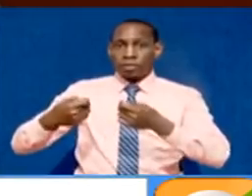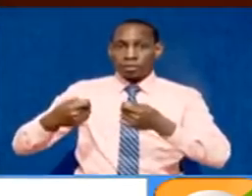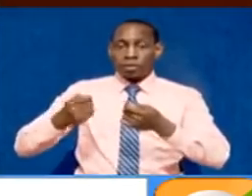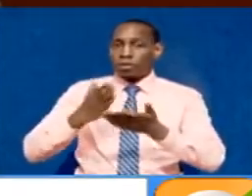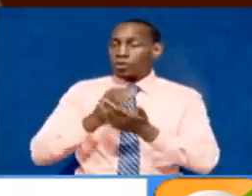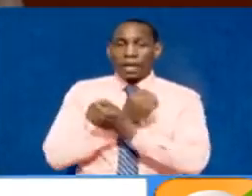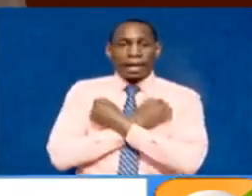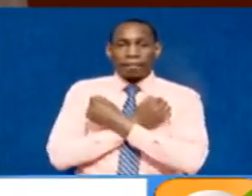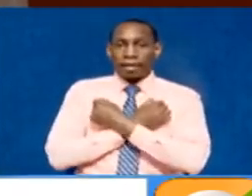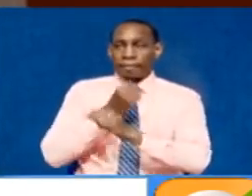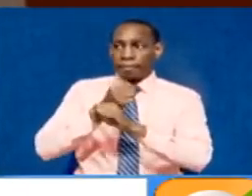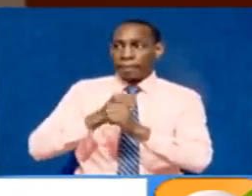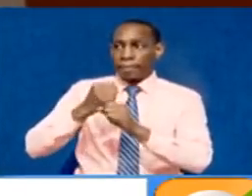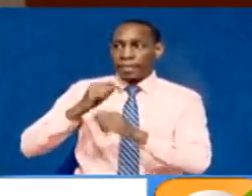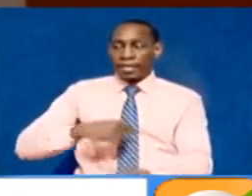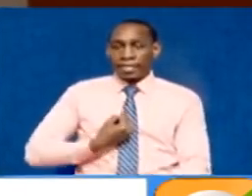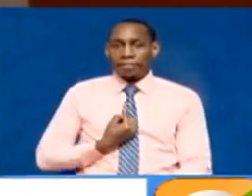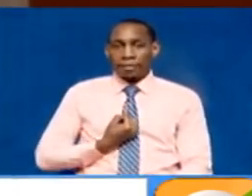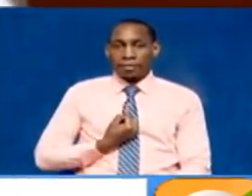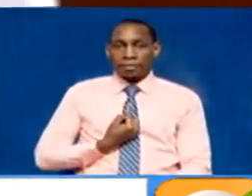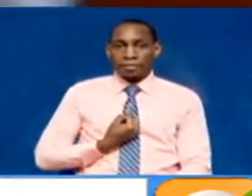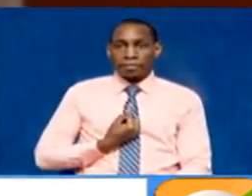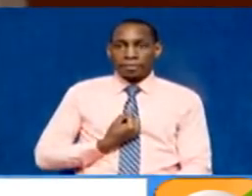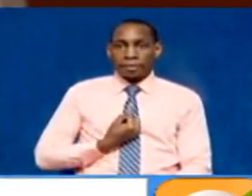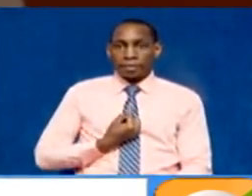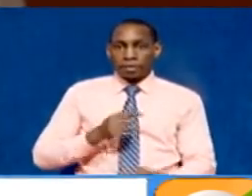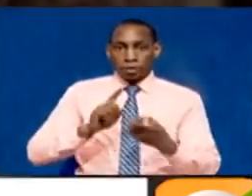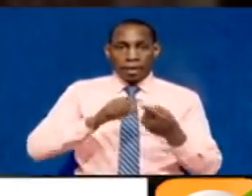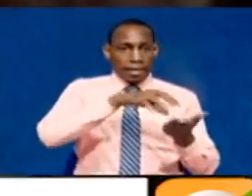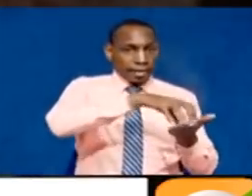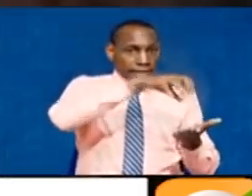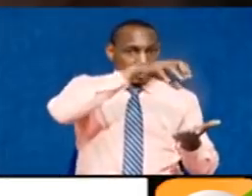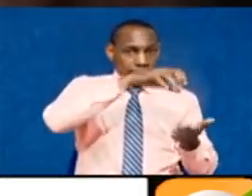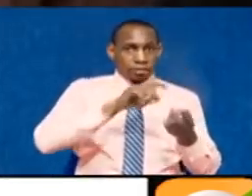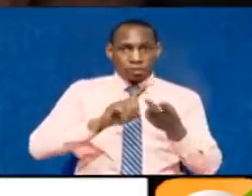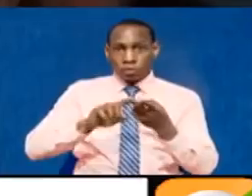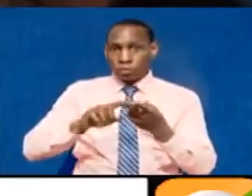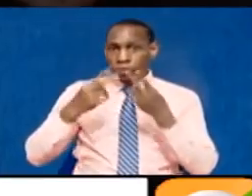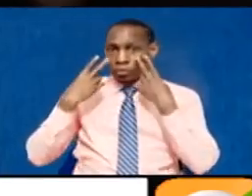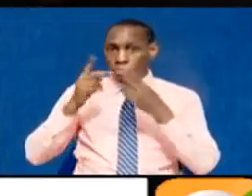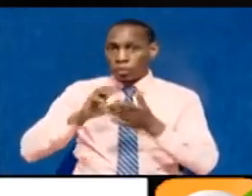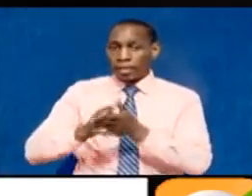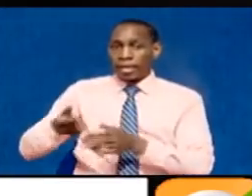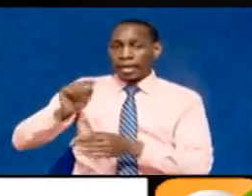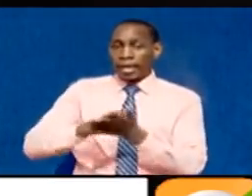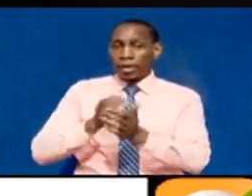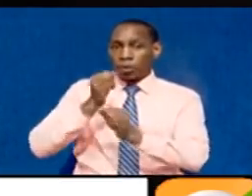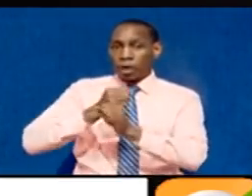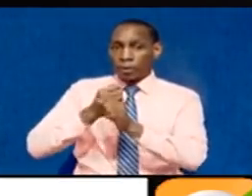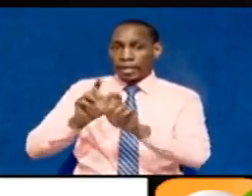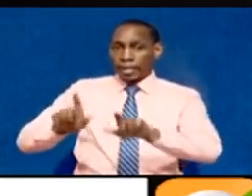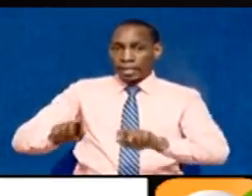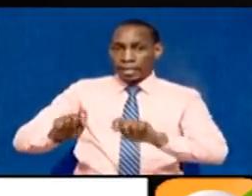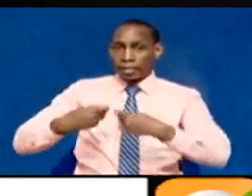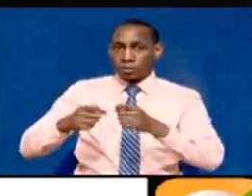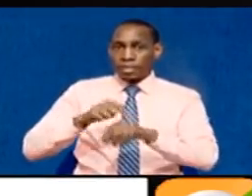ni kupenda kujitengenezea. Apart from keki, nikaona at least nikiongeza na viatu, alafu pia